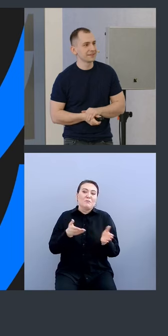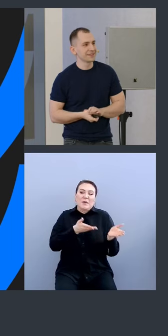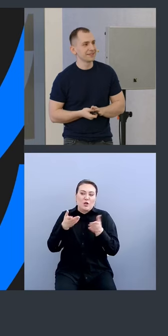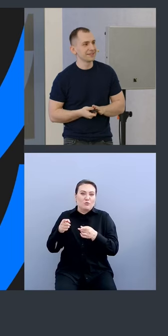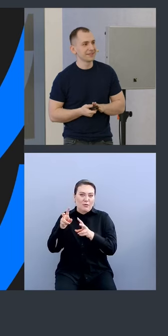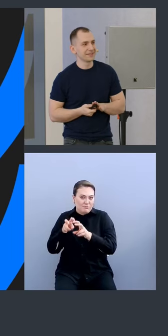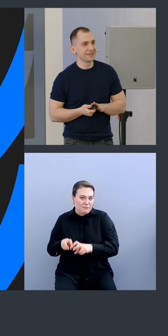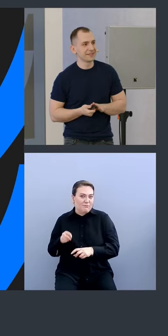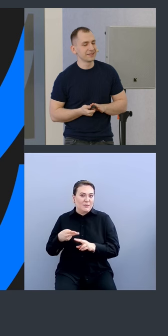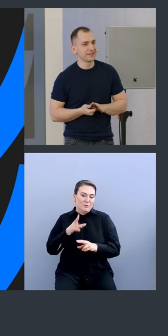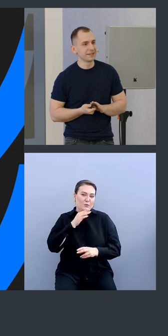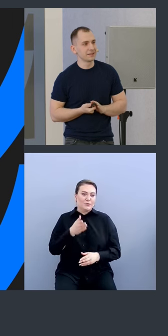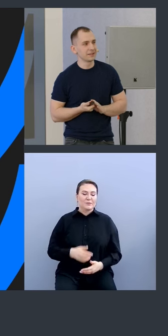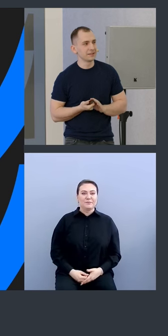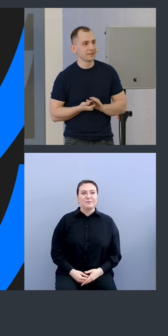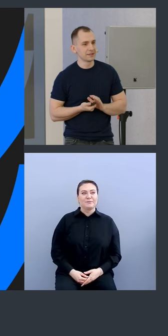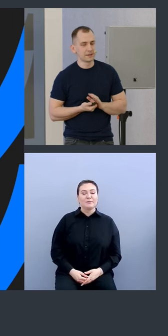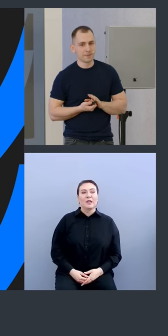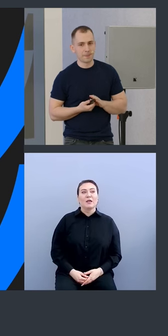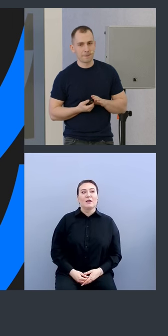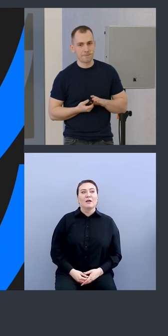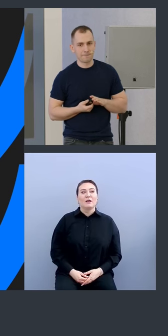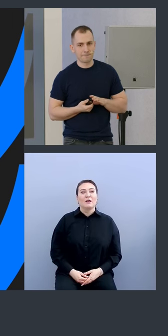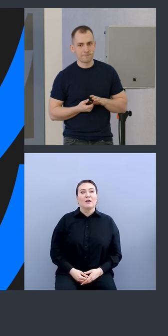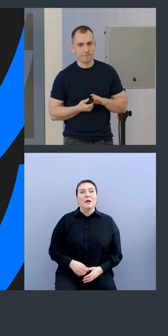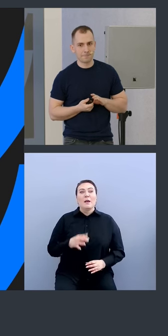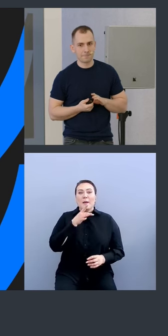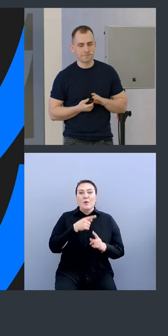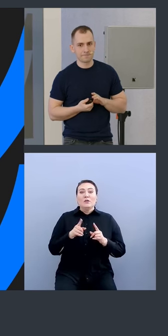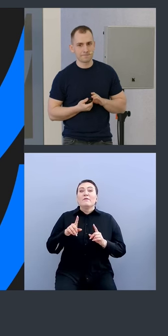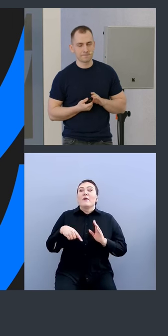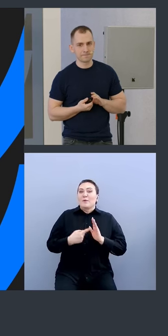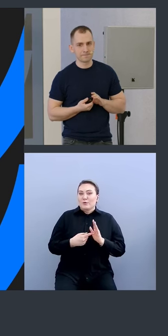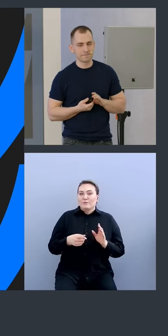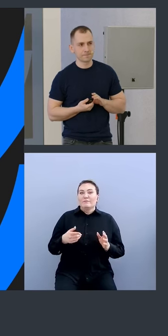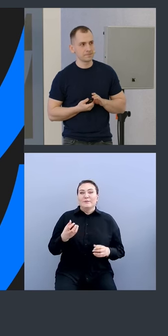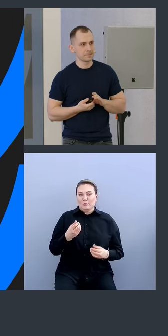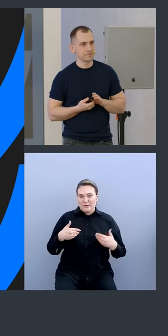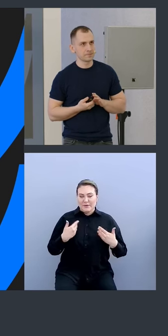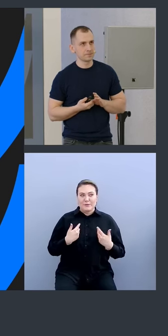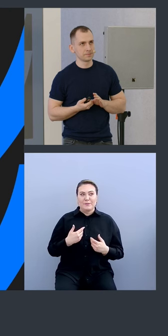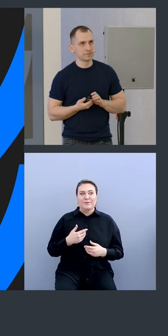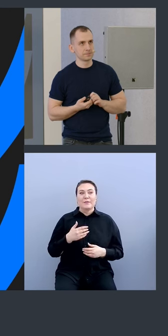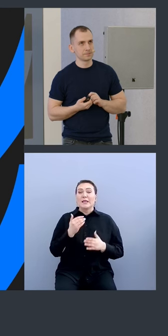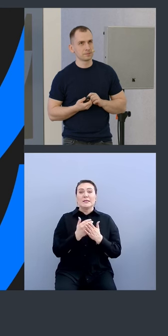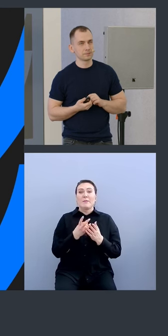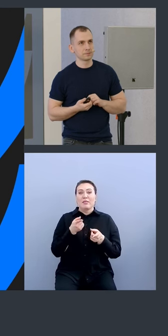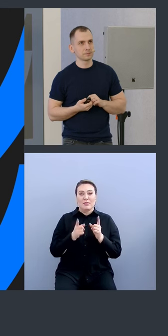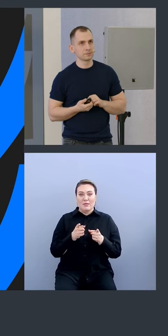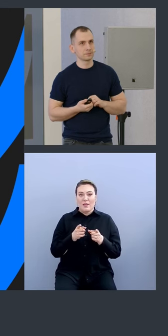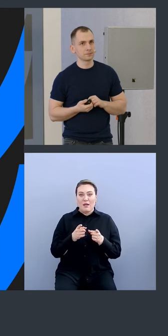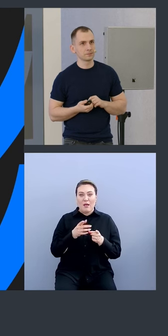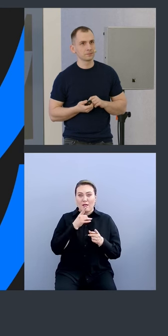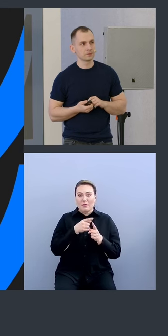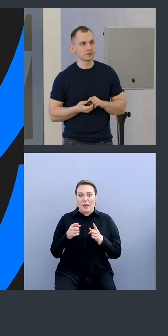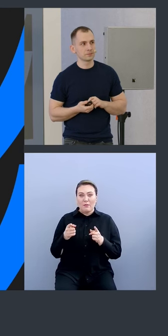Да, снова привет. Процессный вопрос. Система, видимо, не real-time. В том